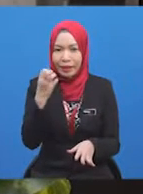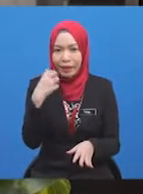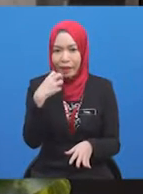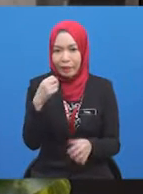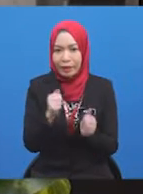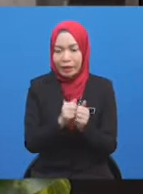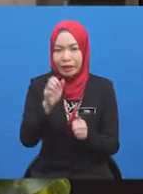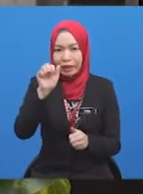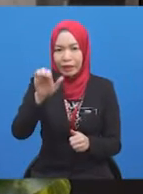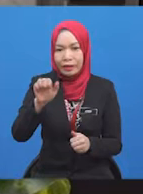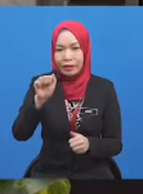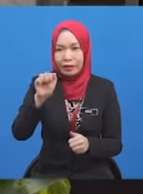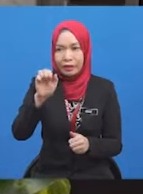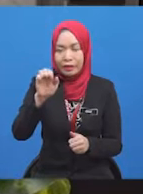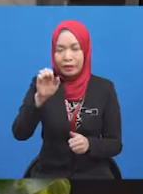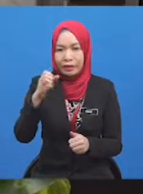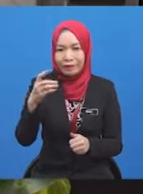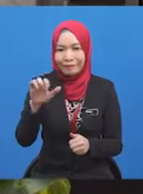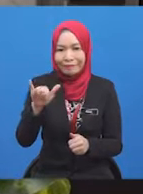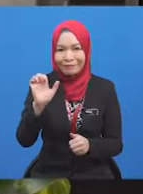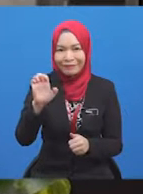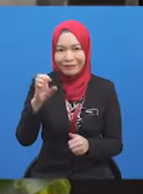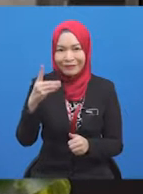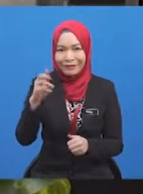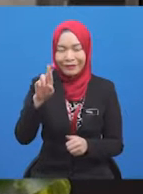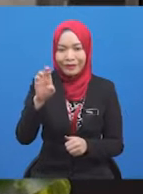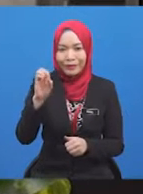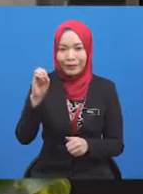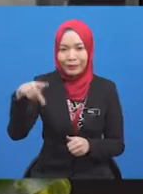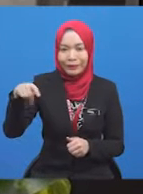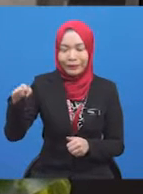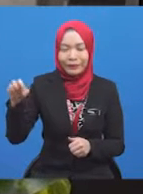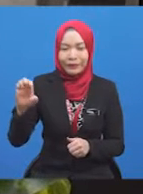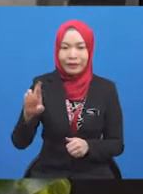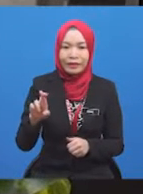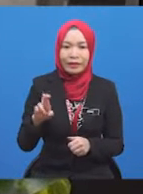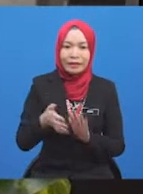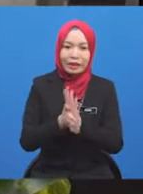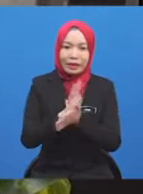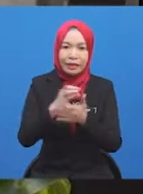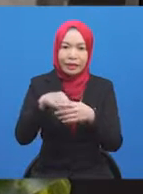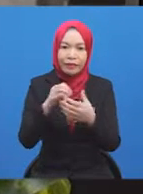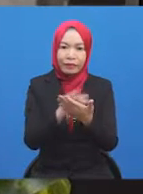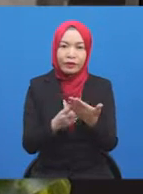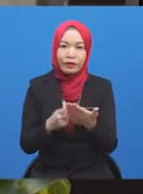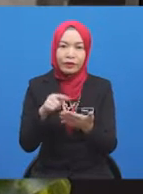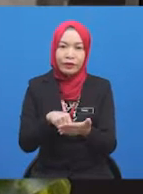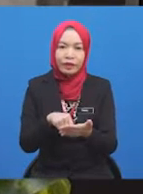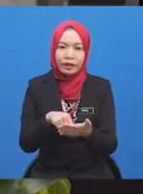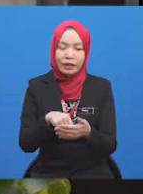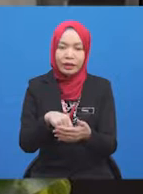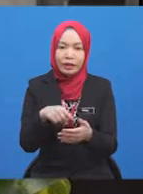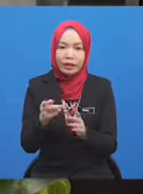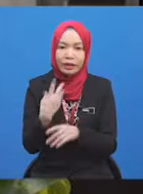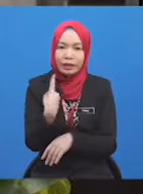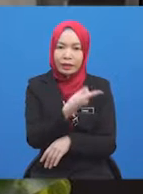tool. Jadi, dalam video ini, kita akan mengaplikasikan tona warna pada sebiji